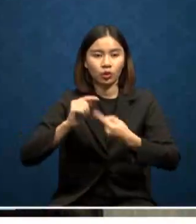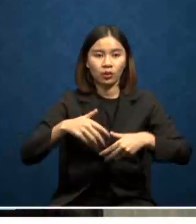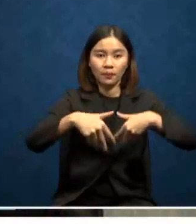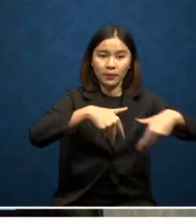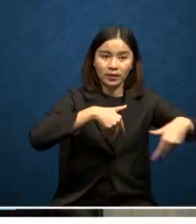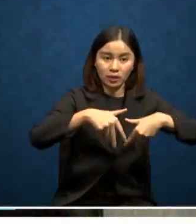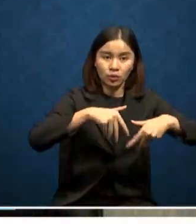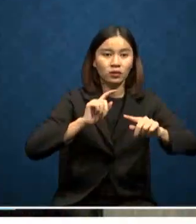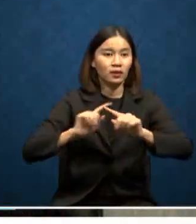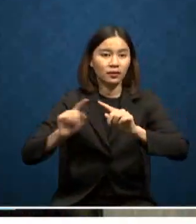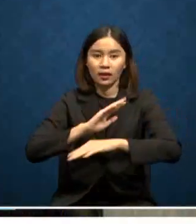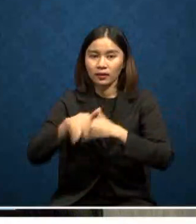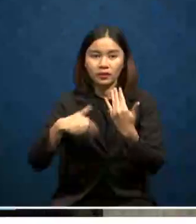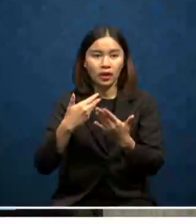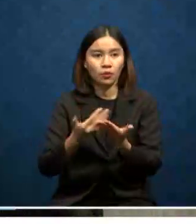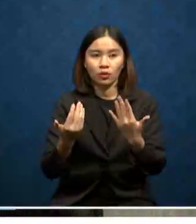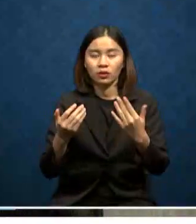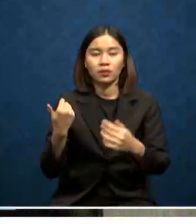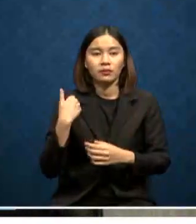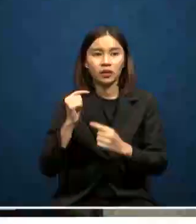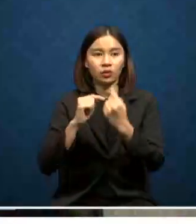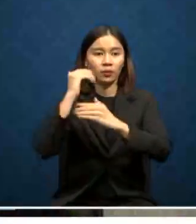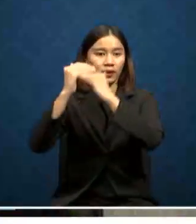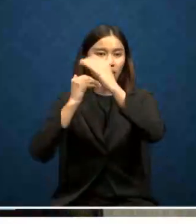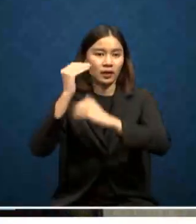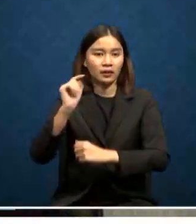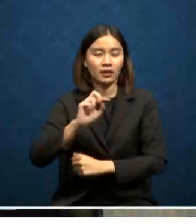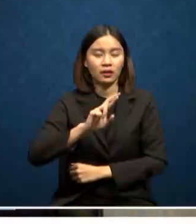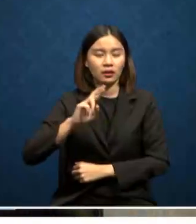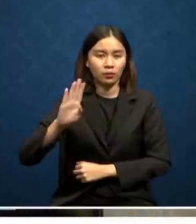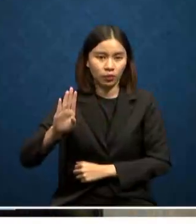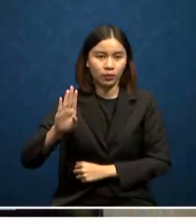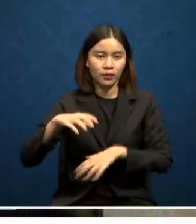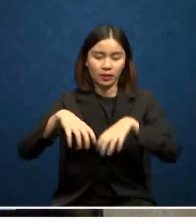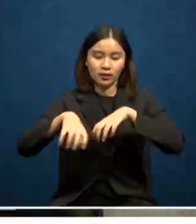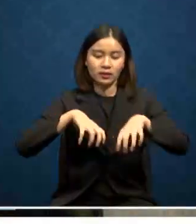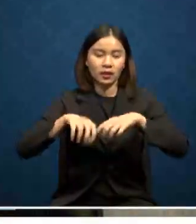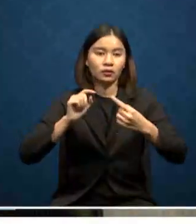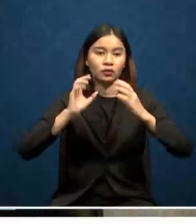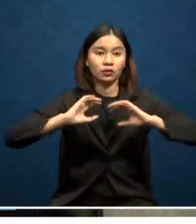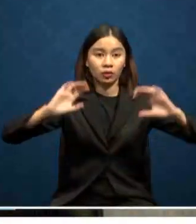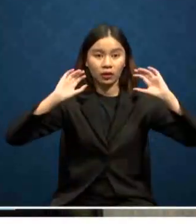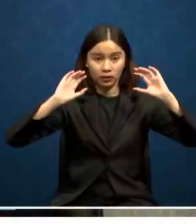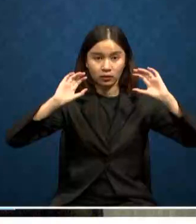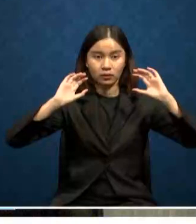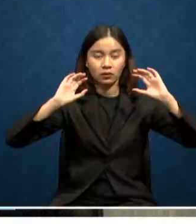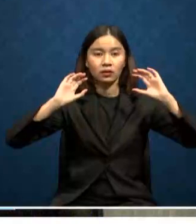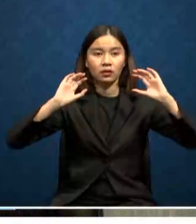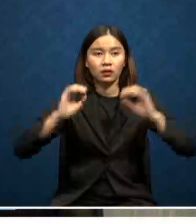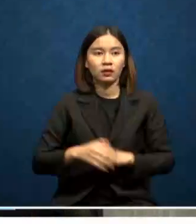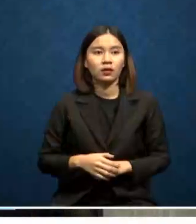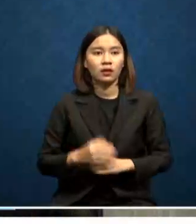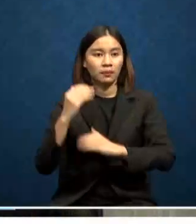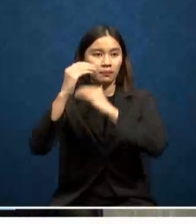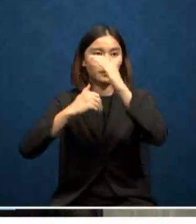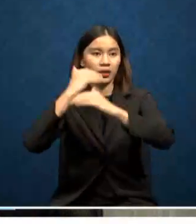นต่างๆเนี่ยเหล่านี้รวมกันรวมทั้งการพัฒนาระบบการบริหารงานภาครัฐการสร้างและการพั